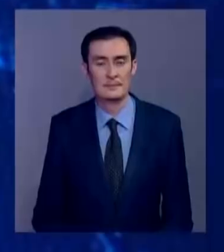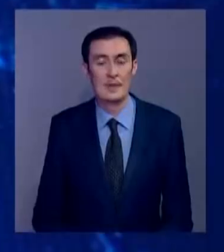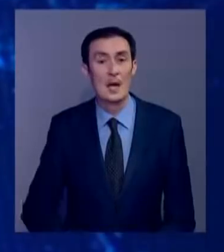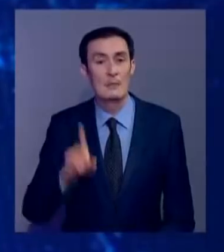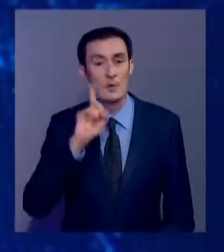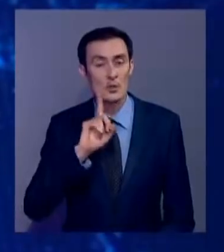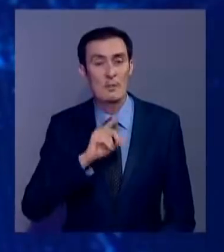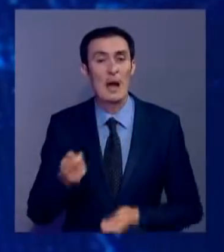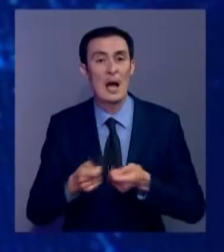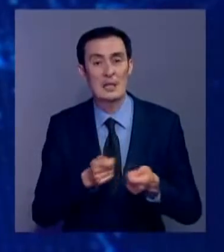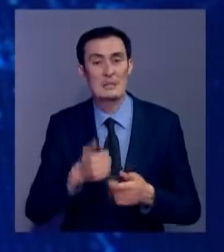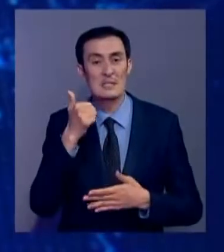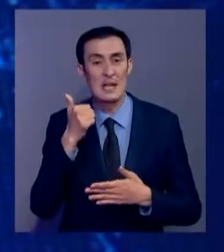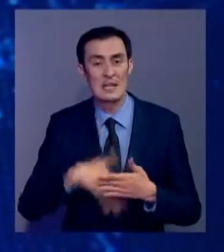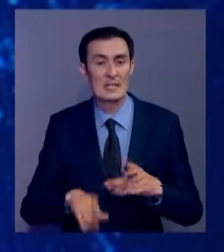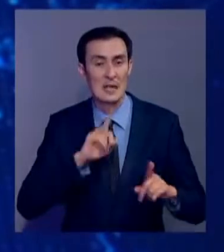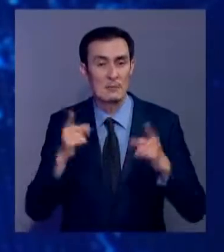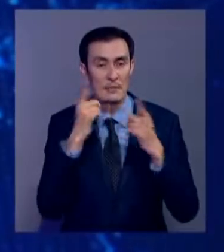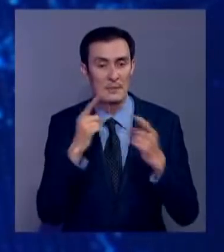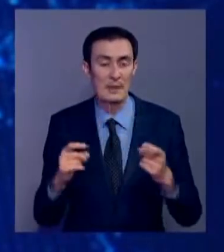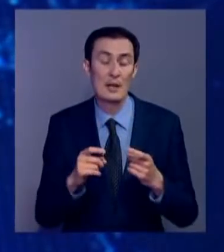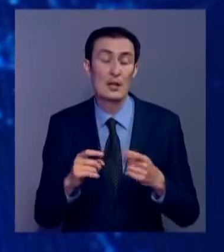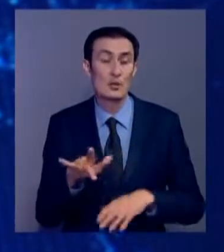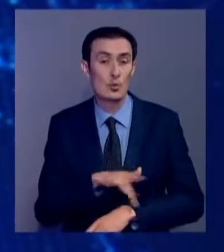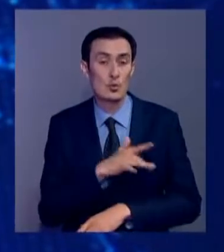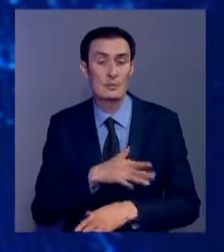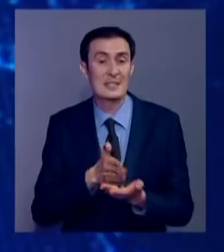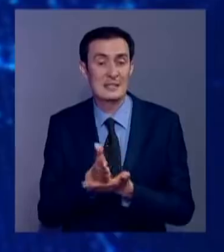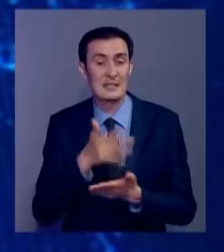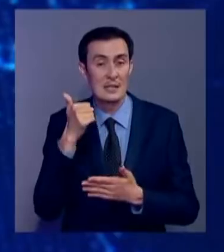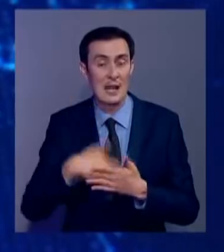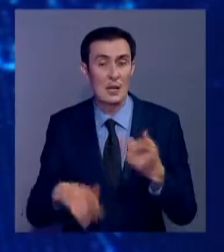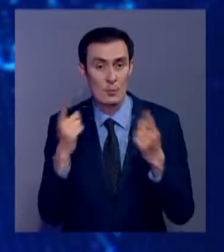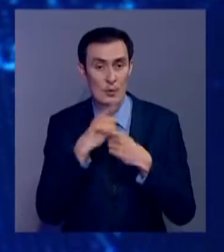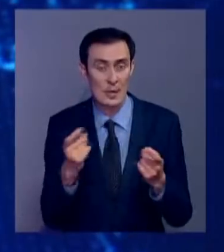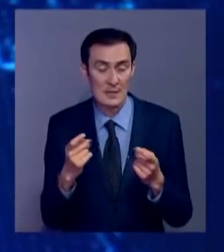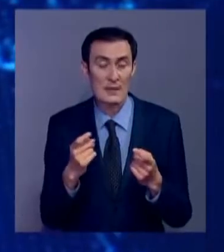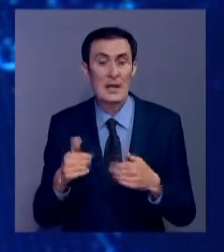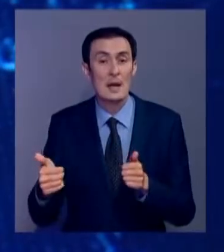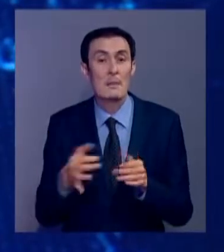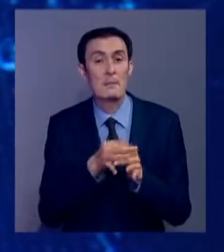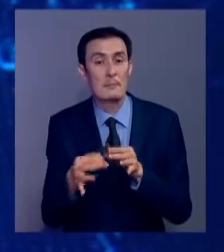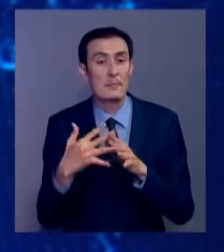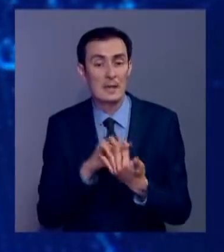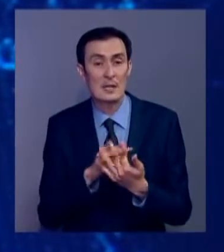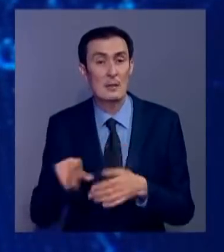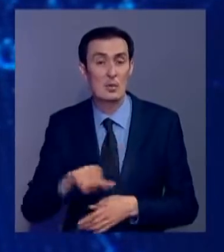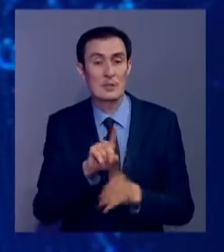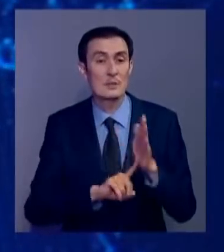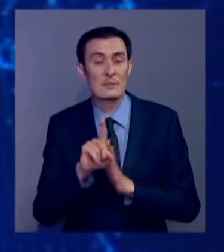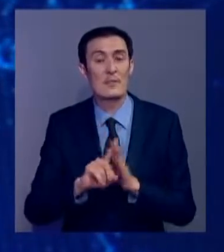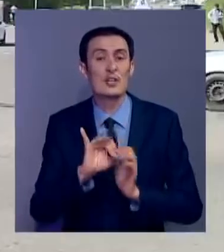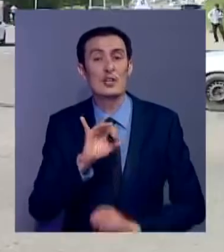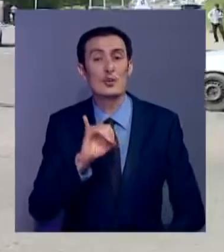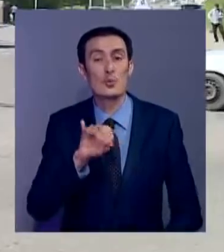Между тем, аким столицы на брифинге в службе центральных коммуникаций пояснил, что пригородные маршруты планируют запустить в начале